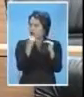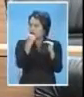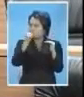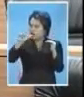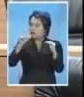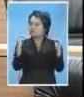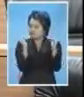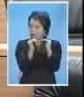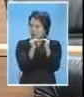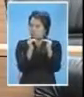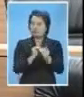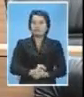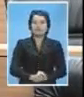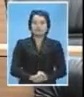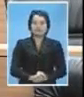กครับ